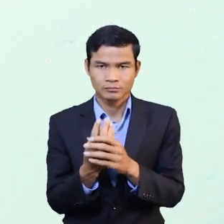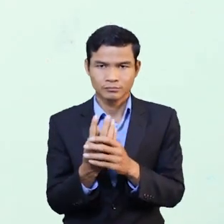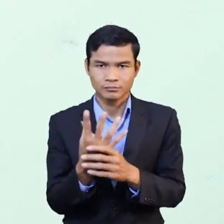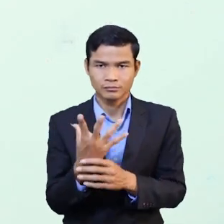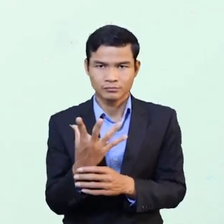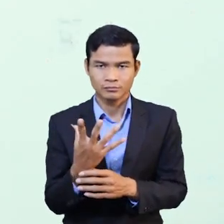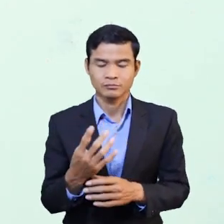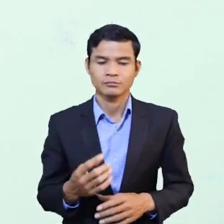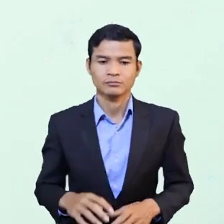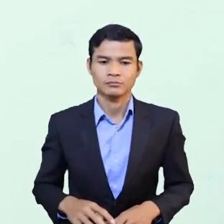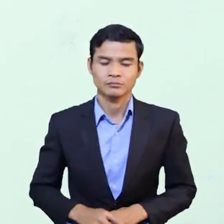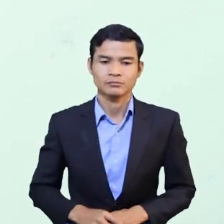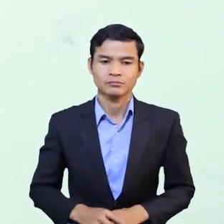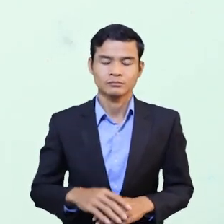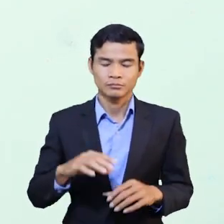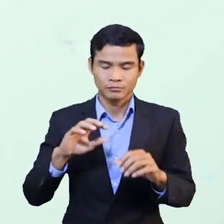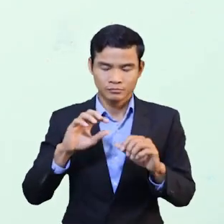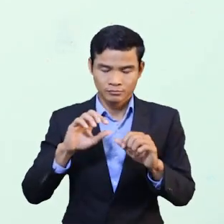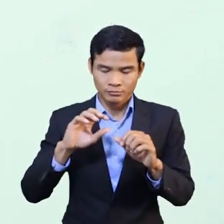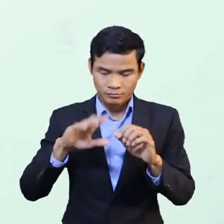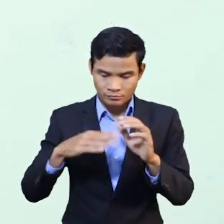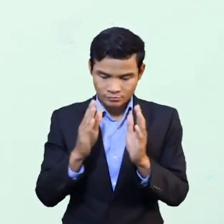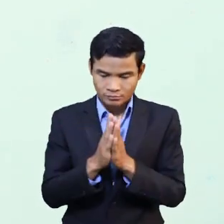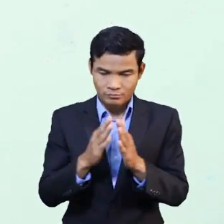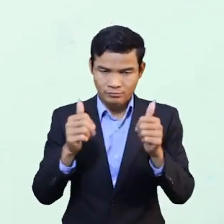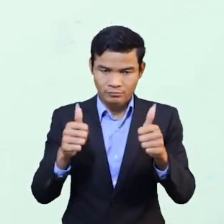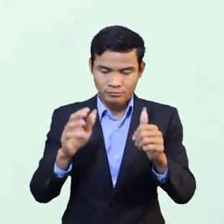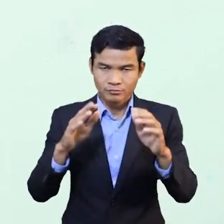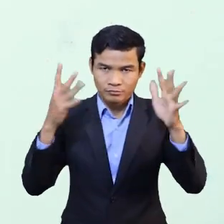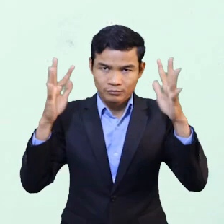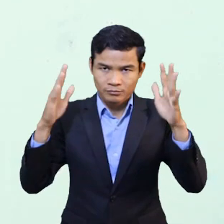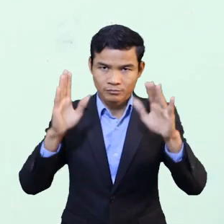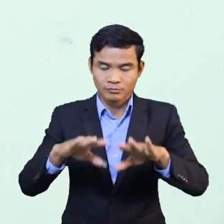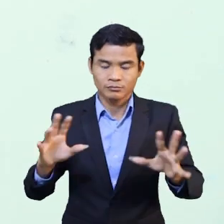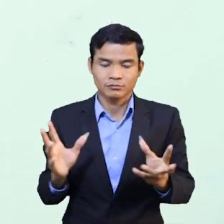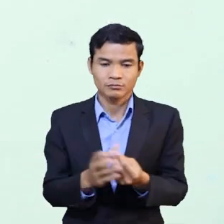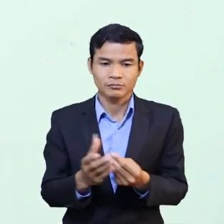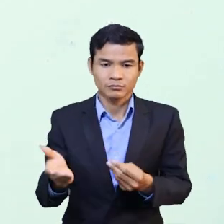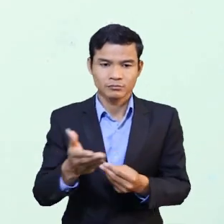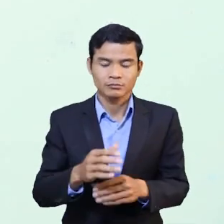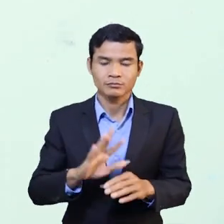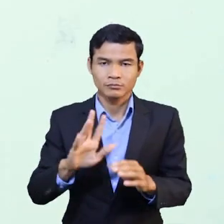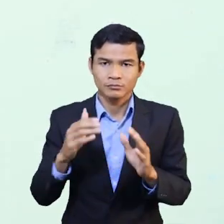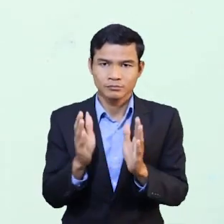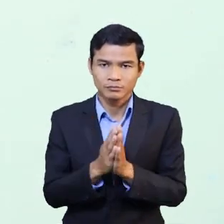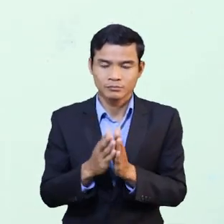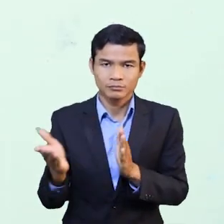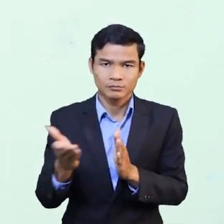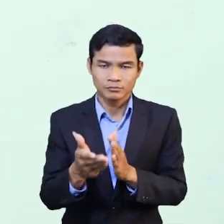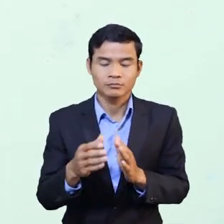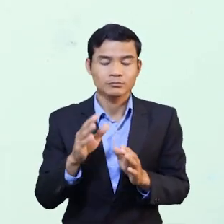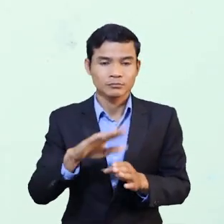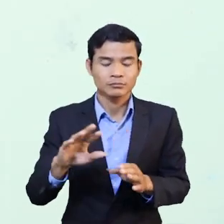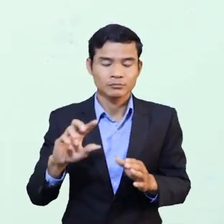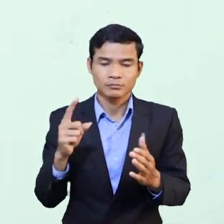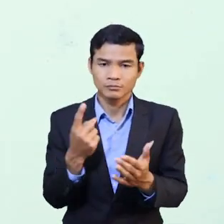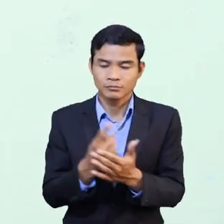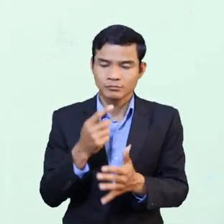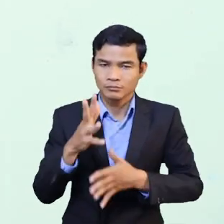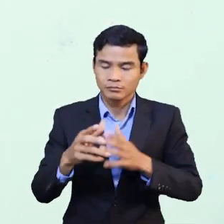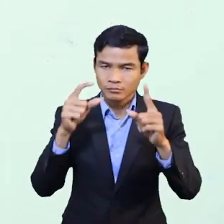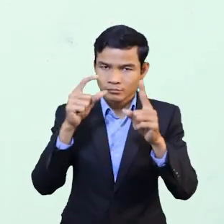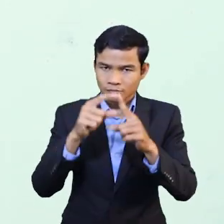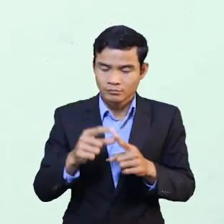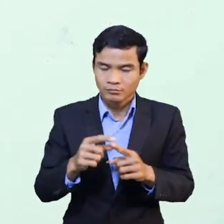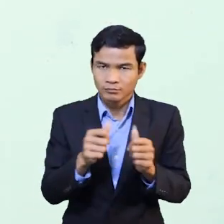pon lộc cha lọ nà con lọ nà cha ở con tặng ác này cha đẹp ăn chồ rôm ăn pía